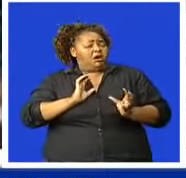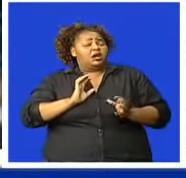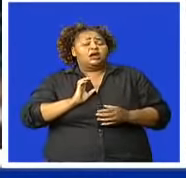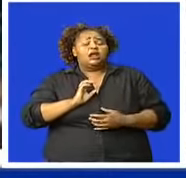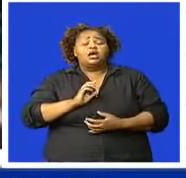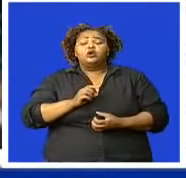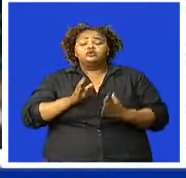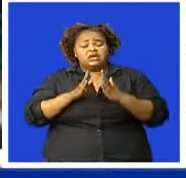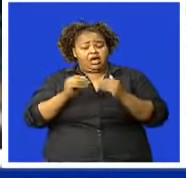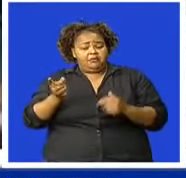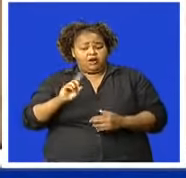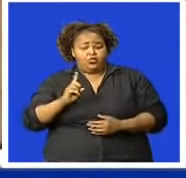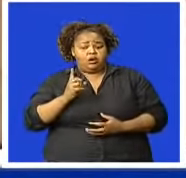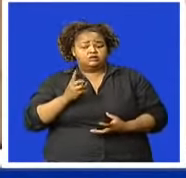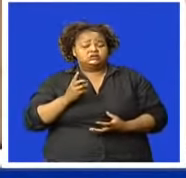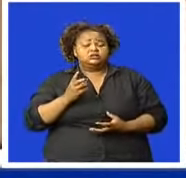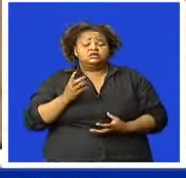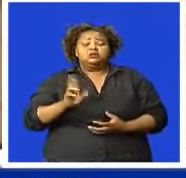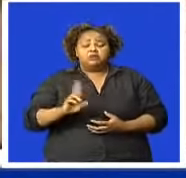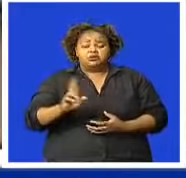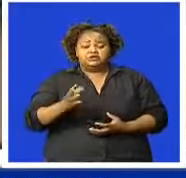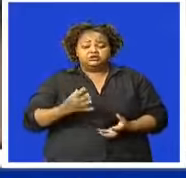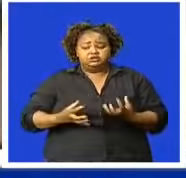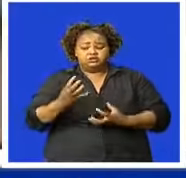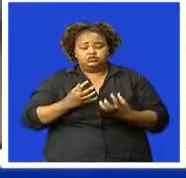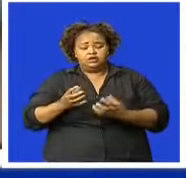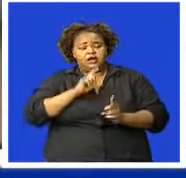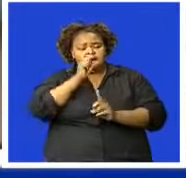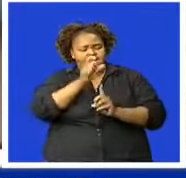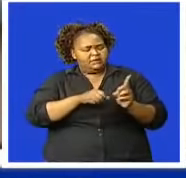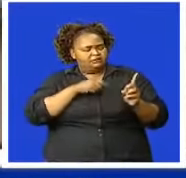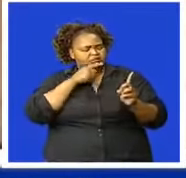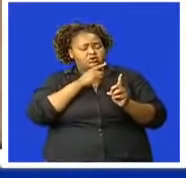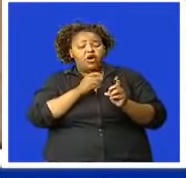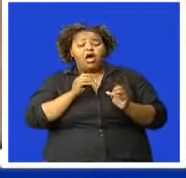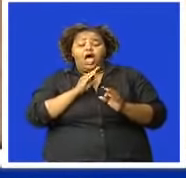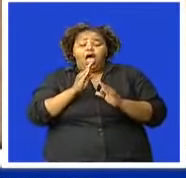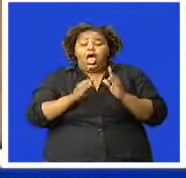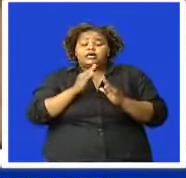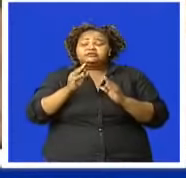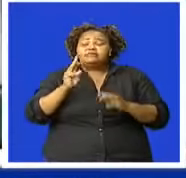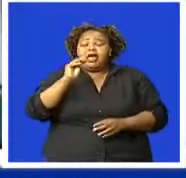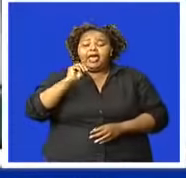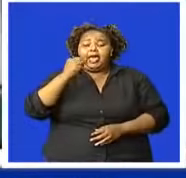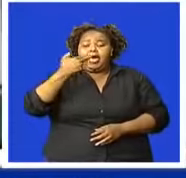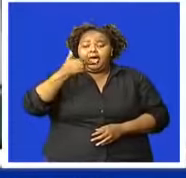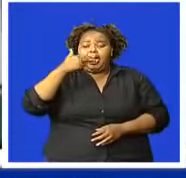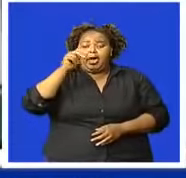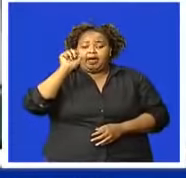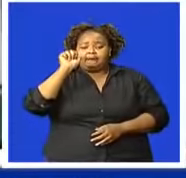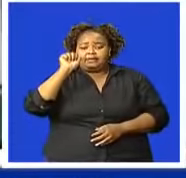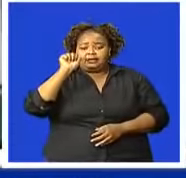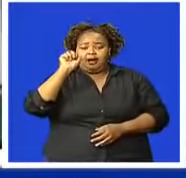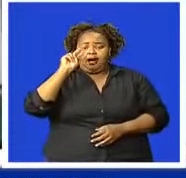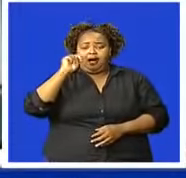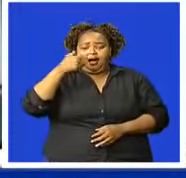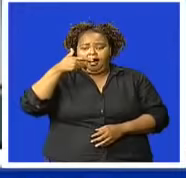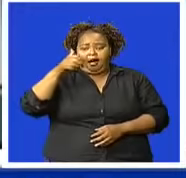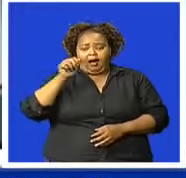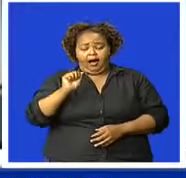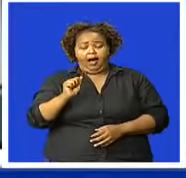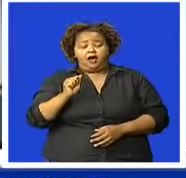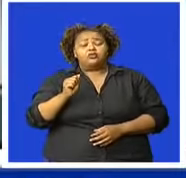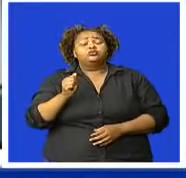basifunza Nxumalo uchaze uDokotela Mhlanga njengayo indvodza leqotho lebeyitinikela emsebentini wayo